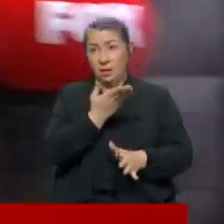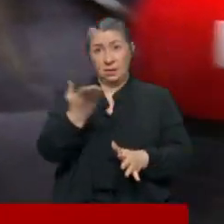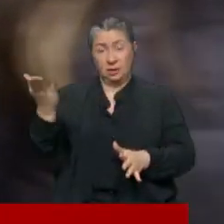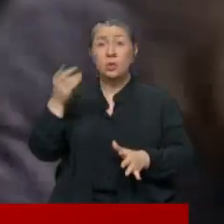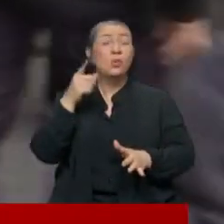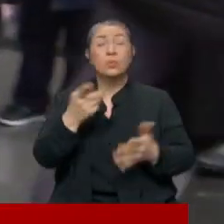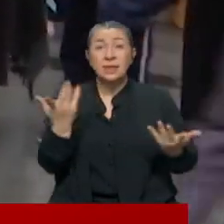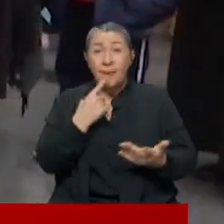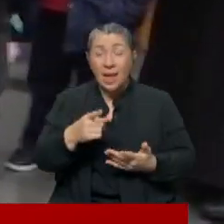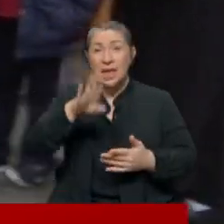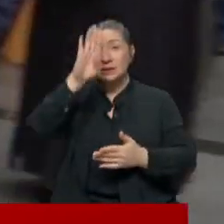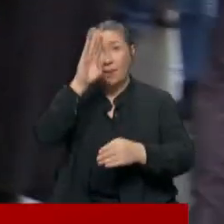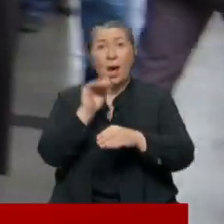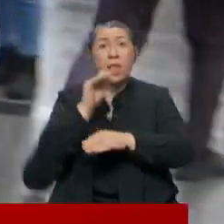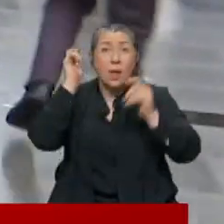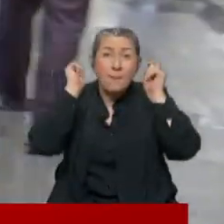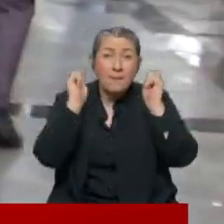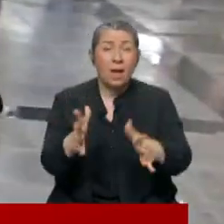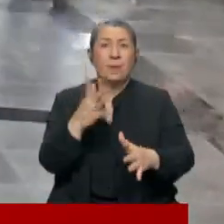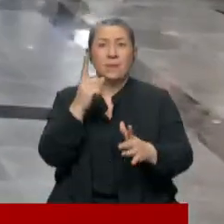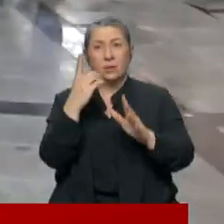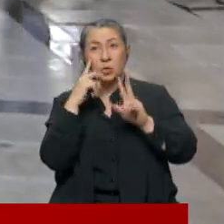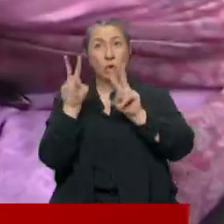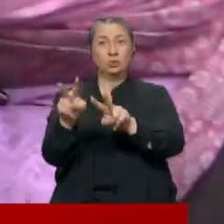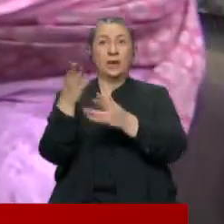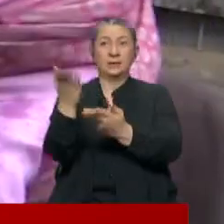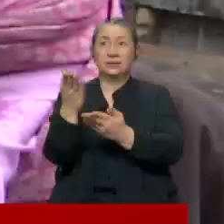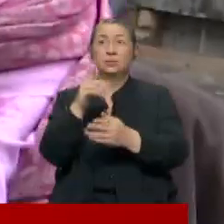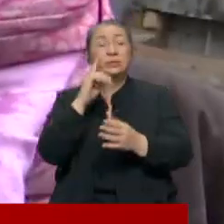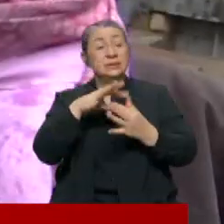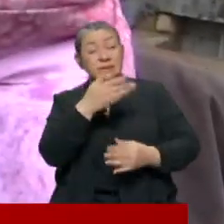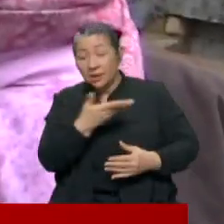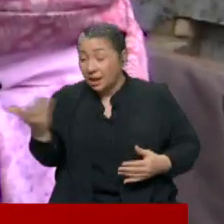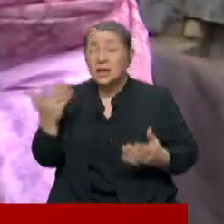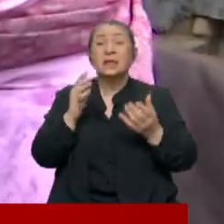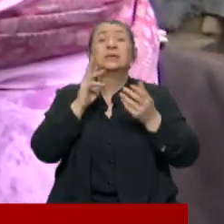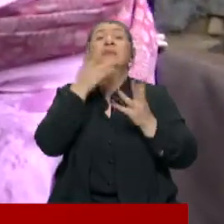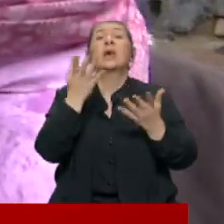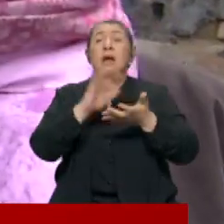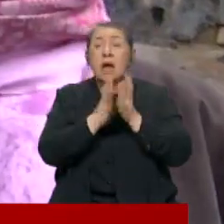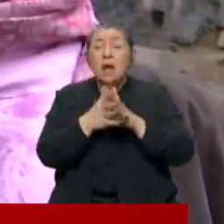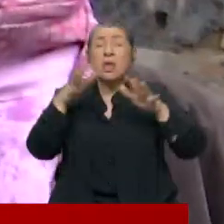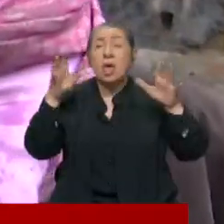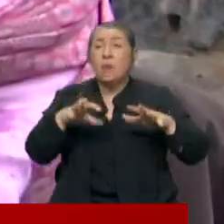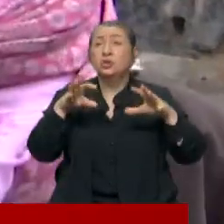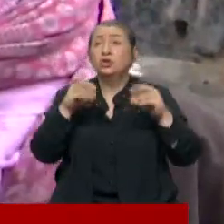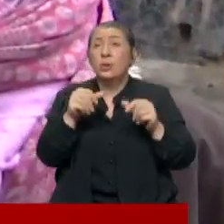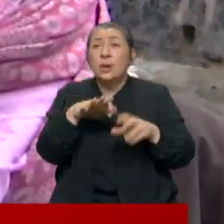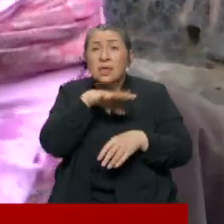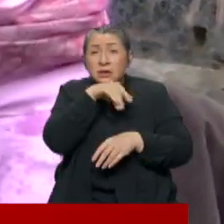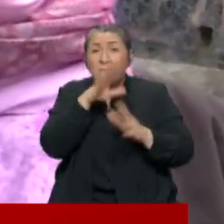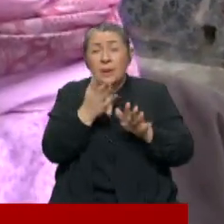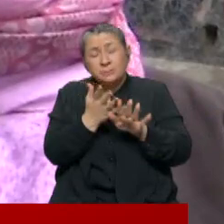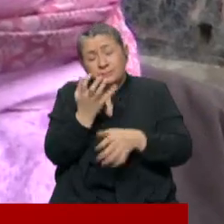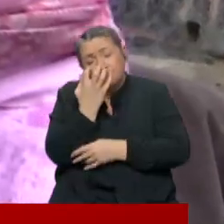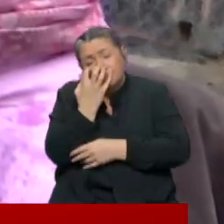oluşuyor. Bu da İstanbul'daki hayat pahalılığının bir yansıması aslında. Bu insanlara yazık değil mi? Karda, yağmurda, çamurda böyle yaşlılar bile